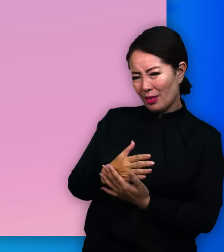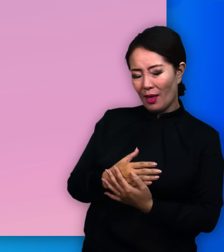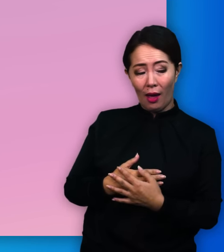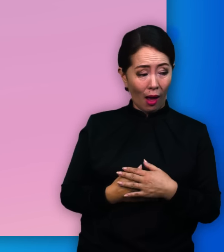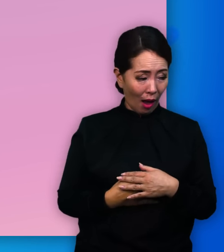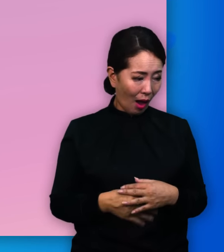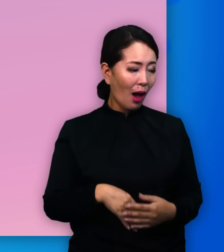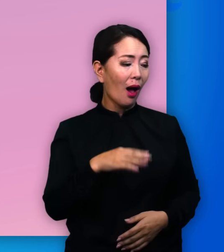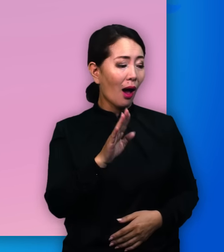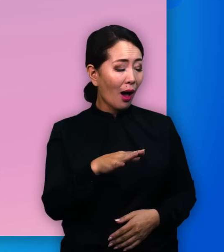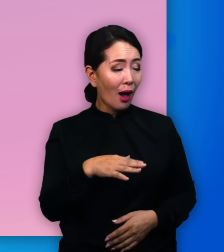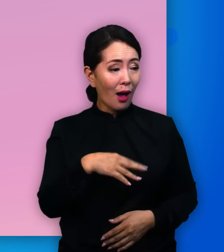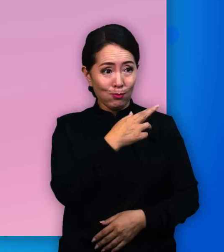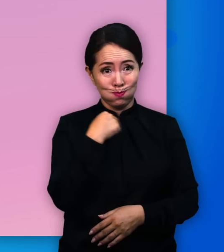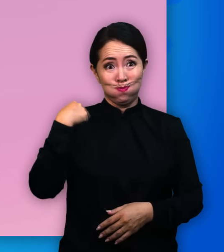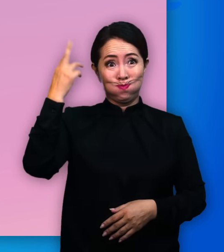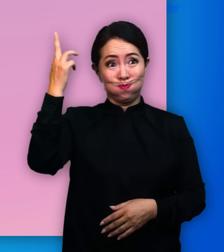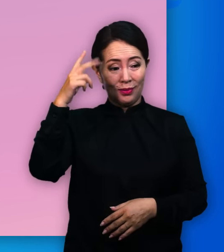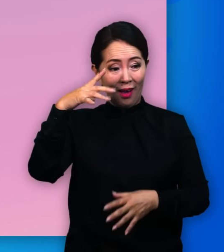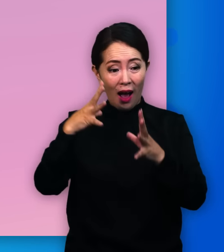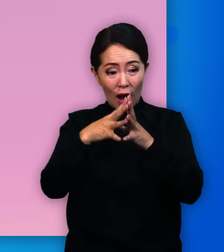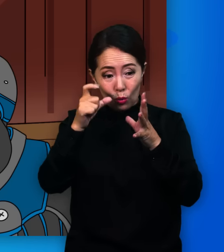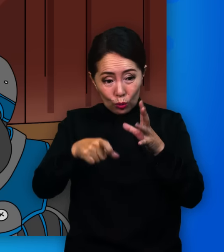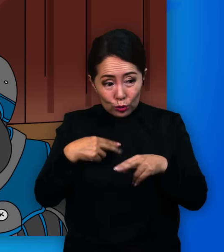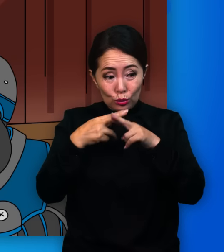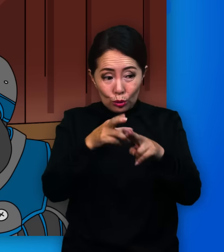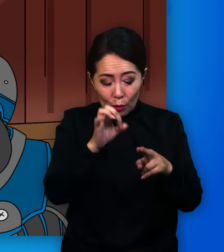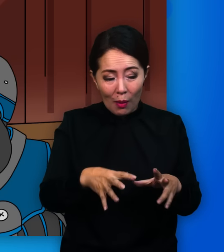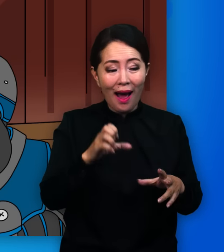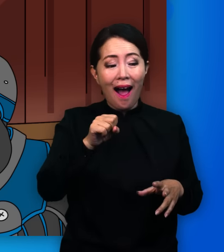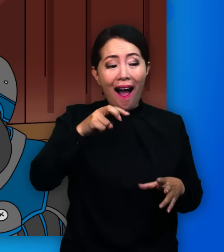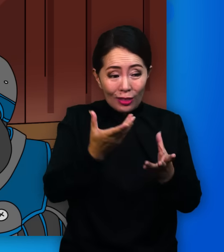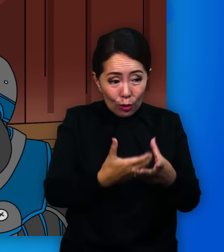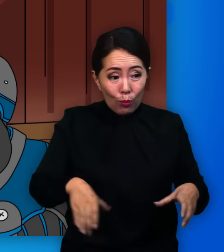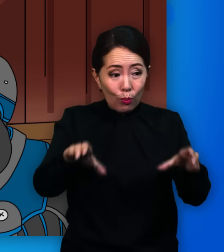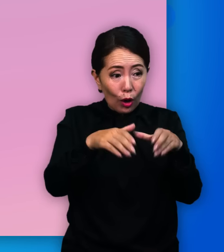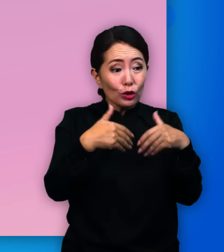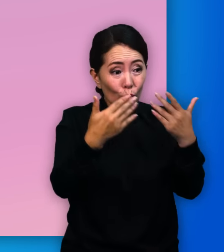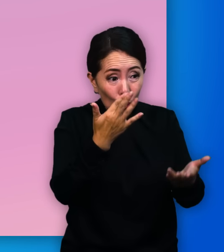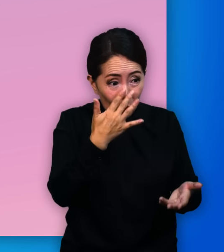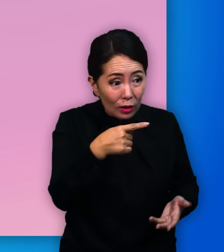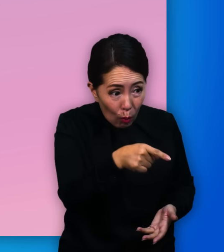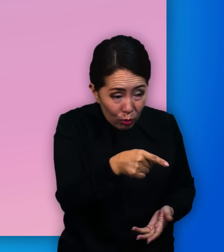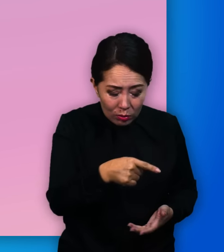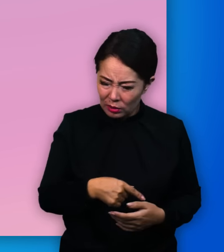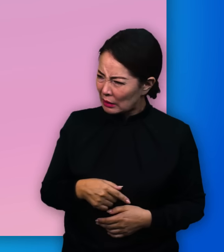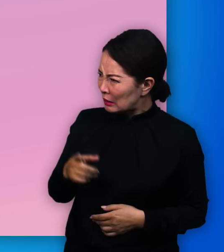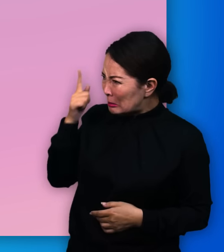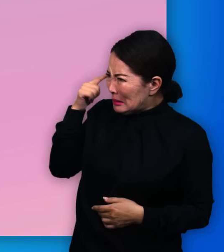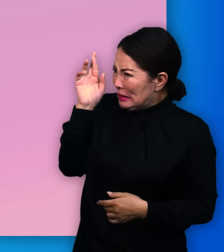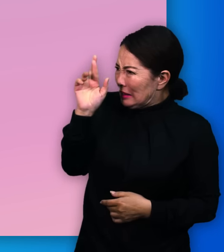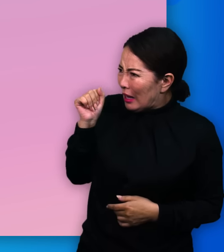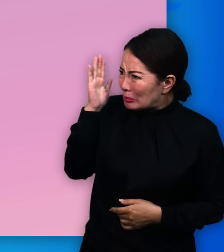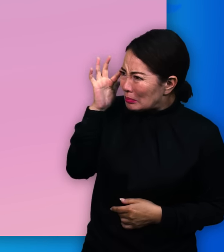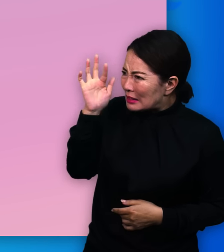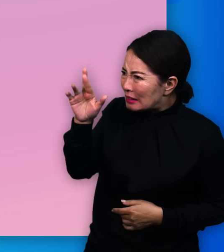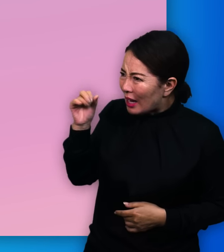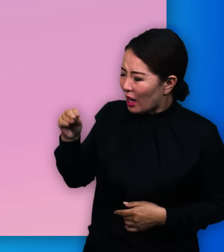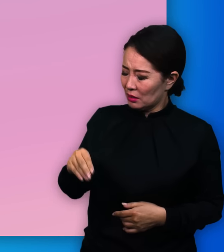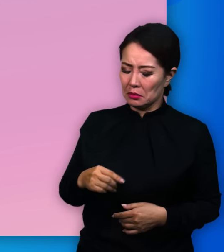хичнээн сайхан санагдаж байсан гэж бодно. Оо баярлаа миний хөө. Баярлаа найзаа. Баярлаа миний